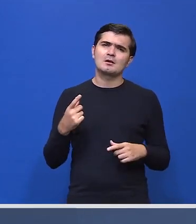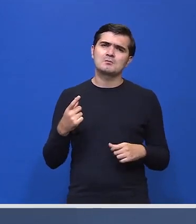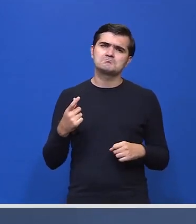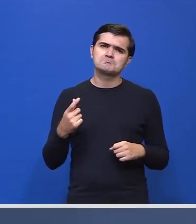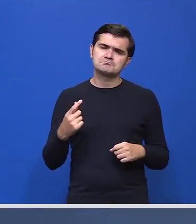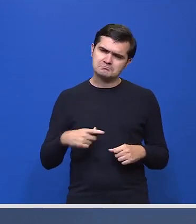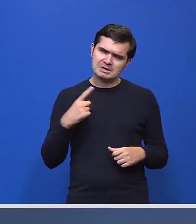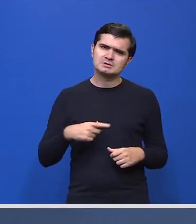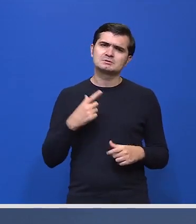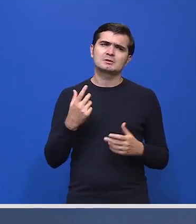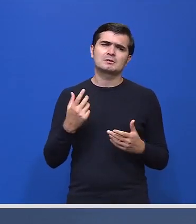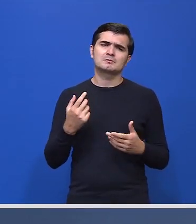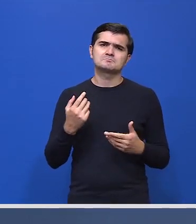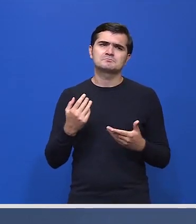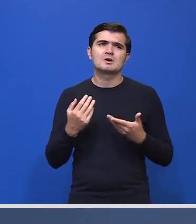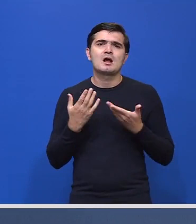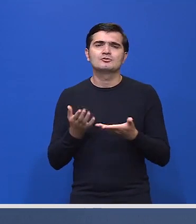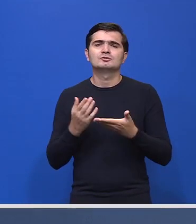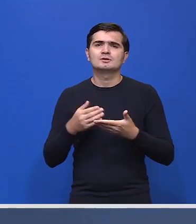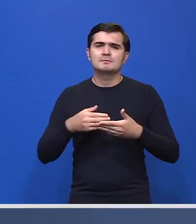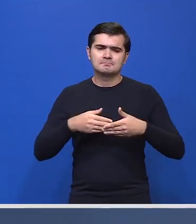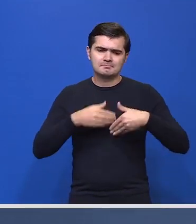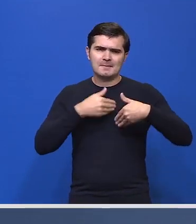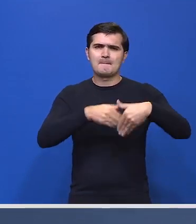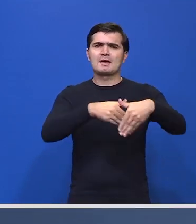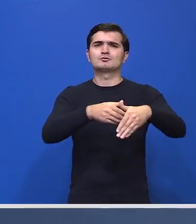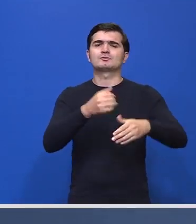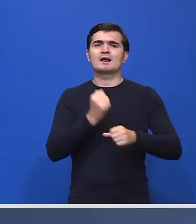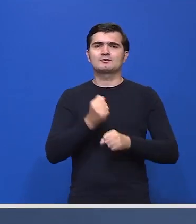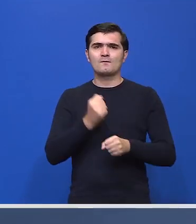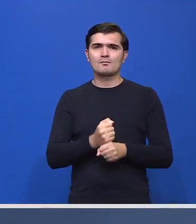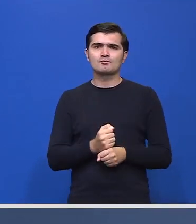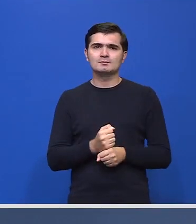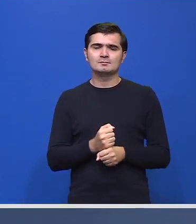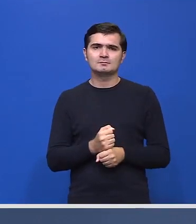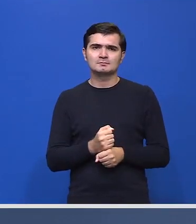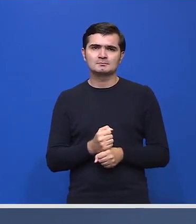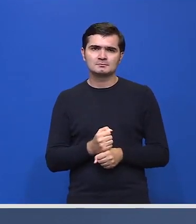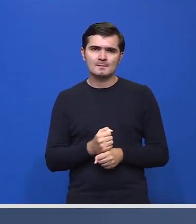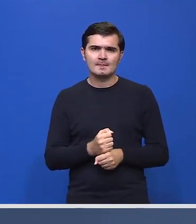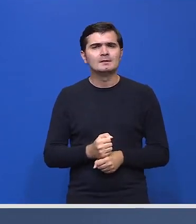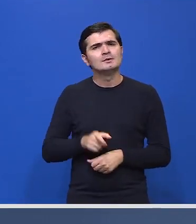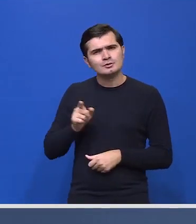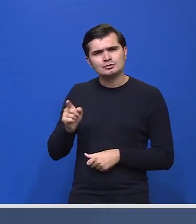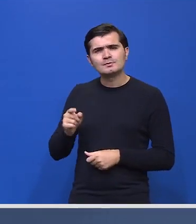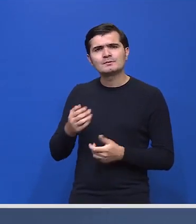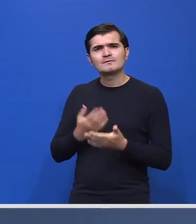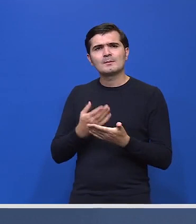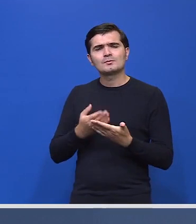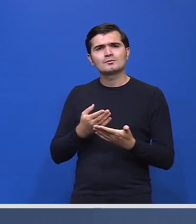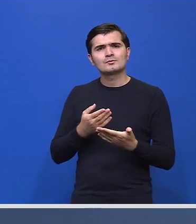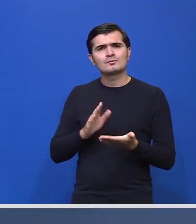zicem, aceste demersuri care s-au inițiat, inclusiv prin contestarea la